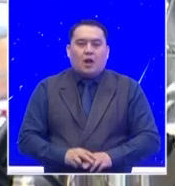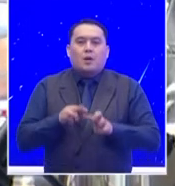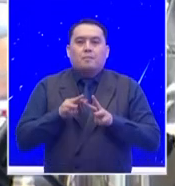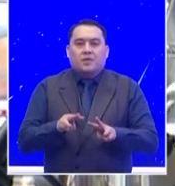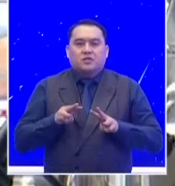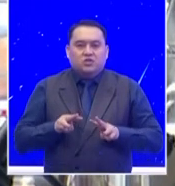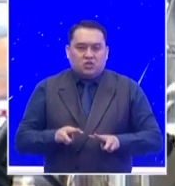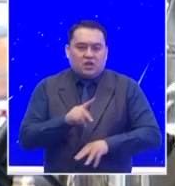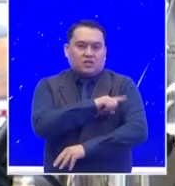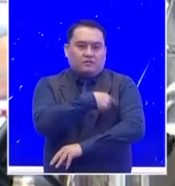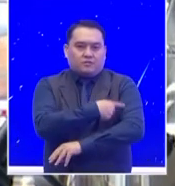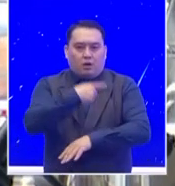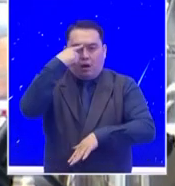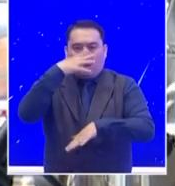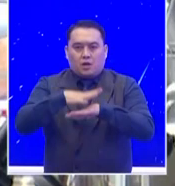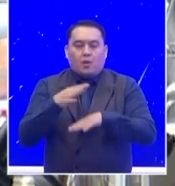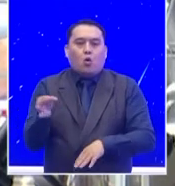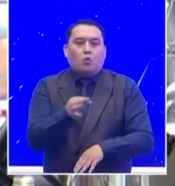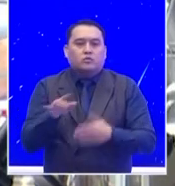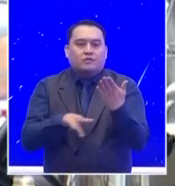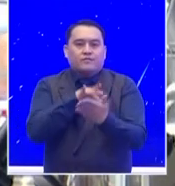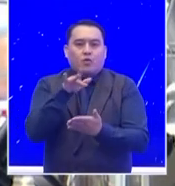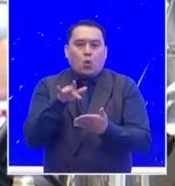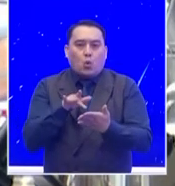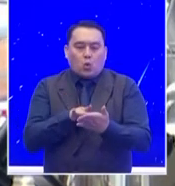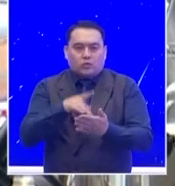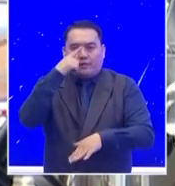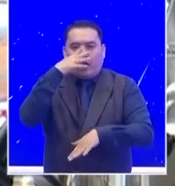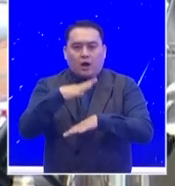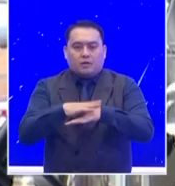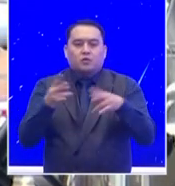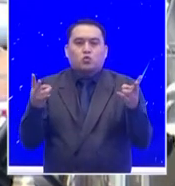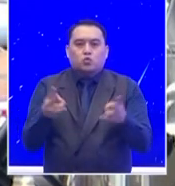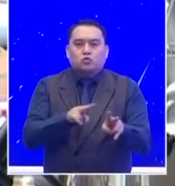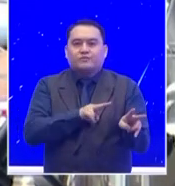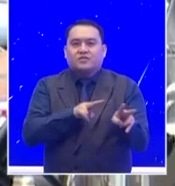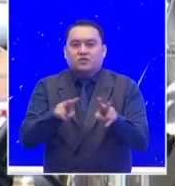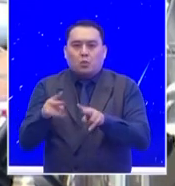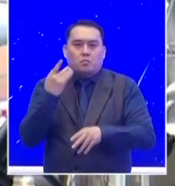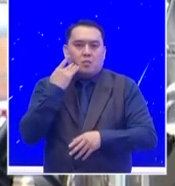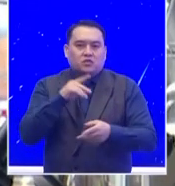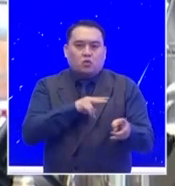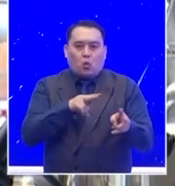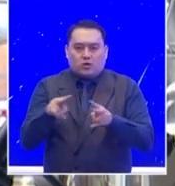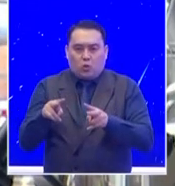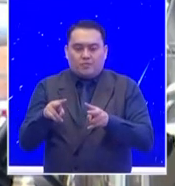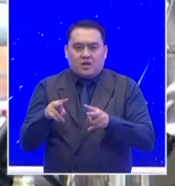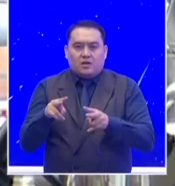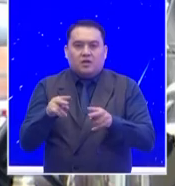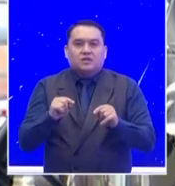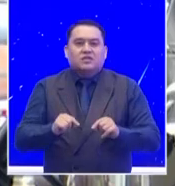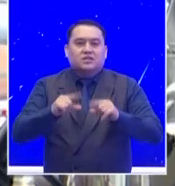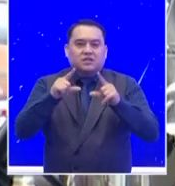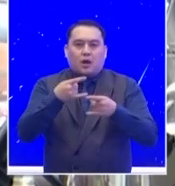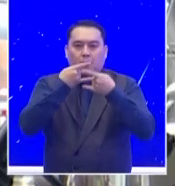Министерству здравоохранения и акимам областей, а также городов республиканского значения необходимо держать ситуацию на постоянном контроле. Завышения цен